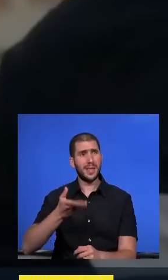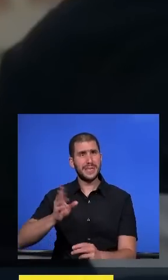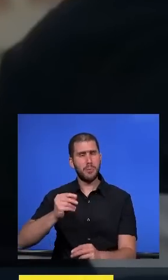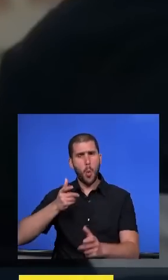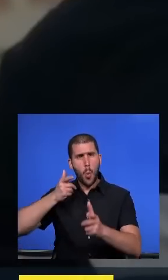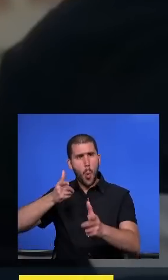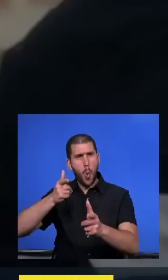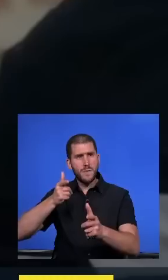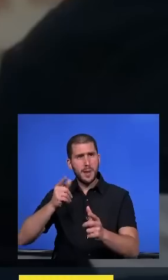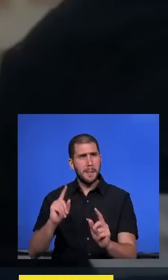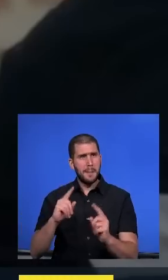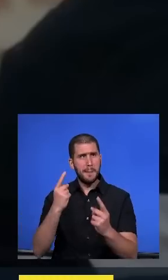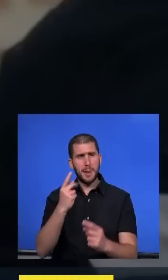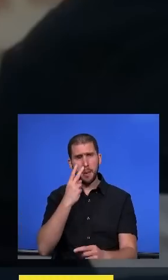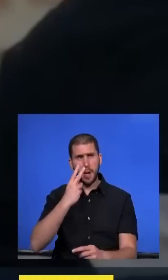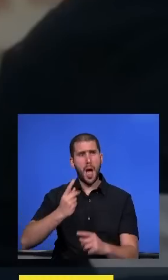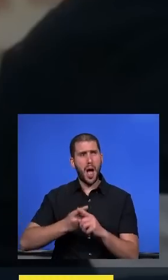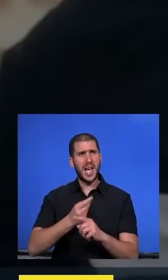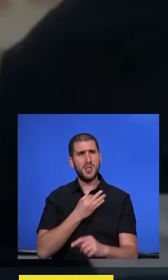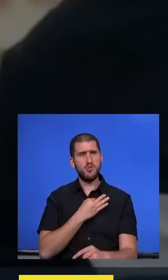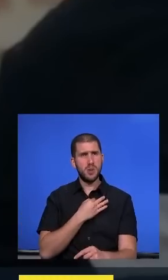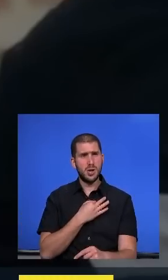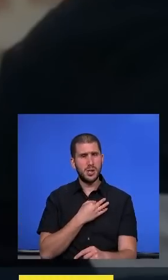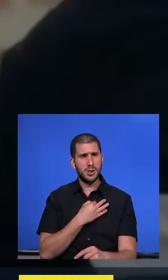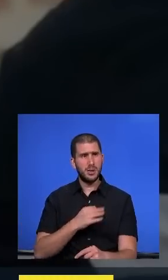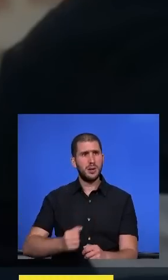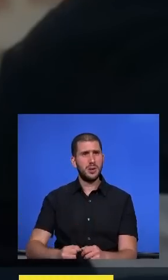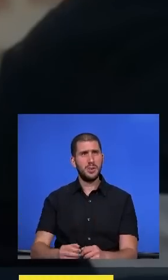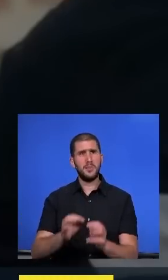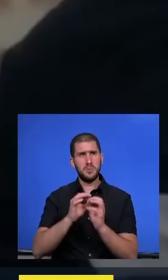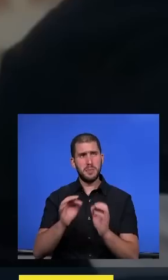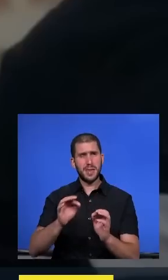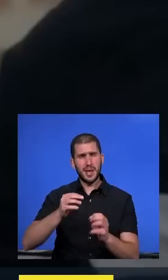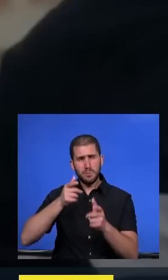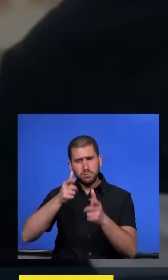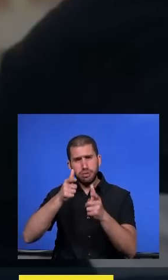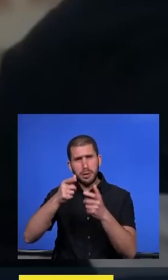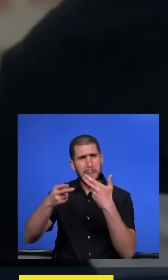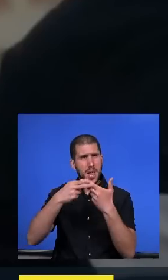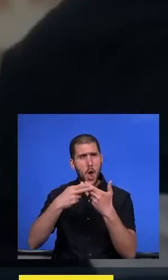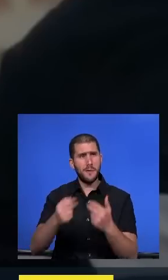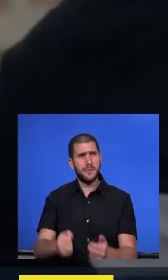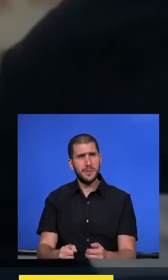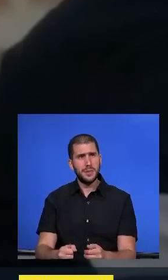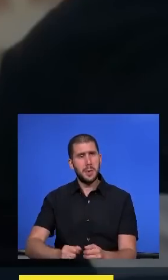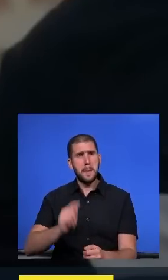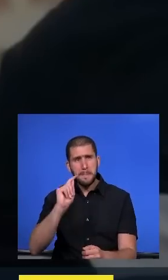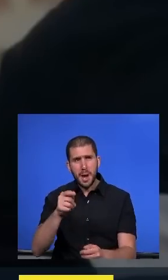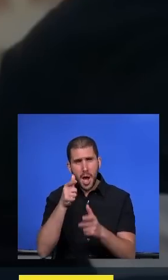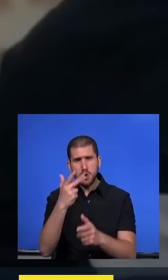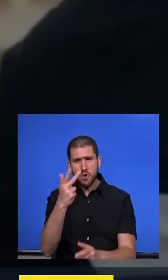עם הרובה, פתאום ראה את האחיין שלי הזה שמתחיל להיות ירי מטבח אפס. בא